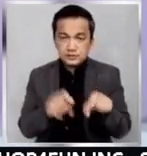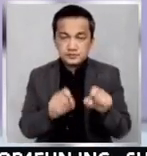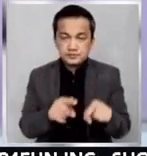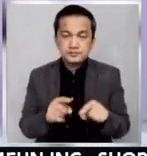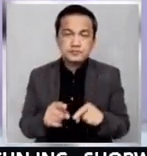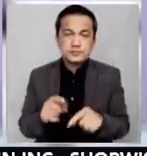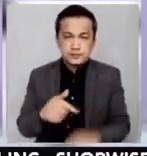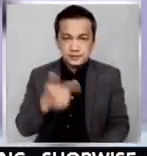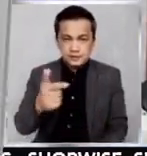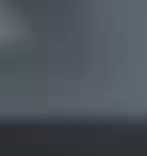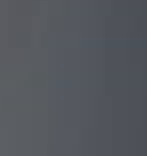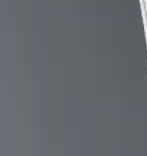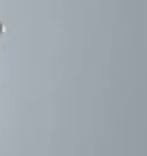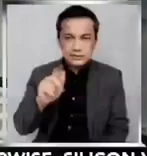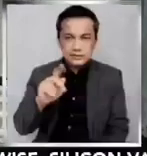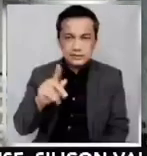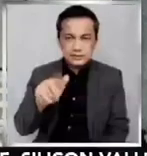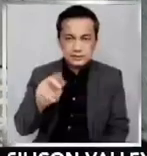Tina Pangaliban Perez.